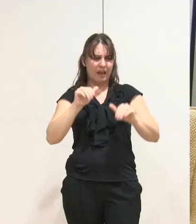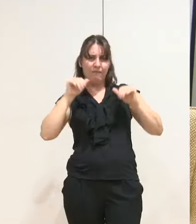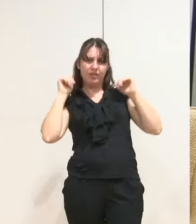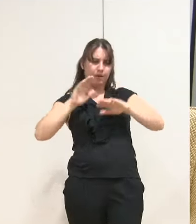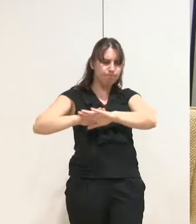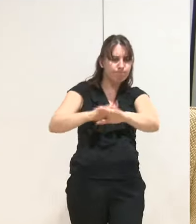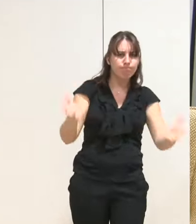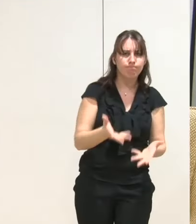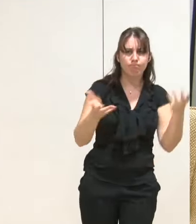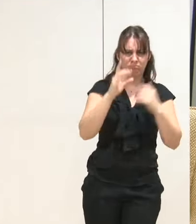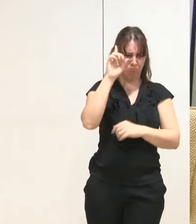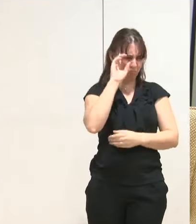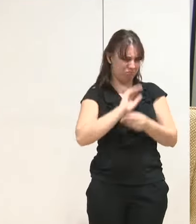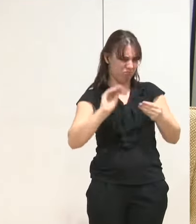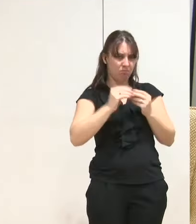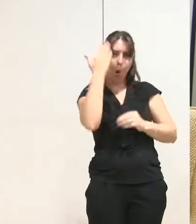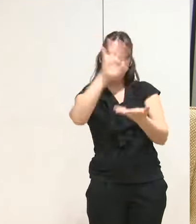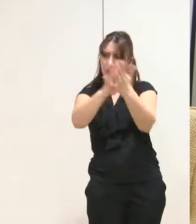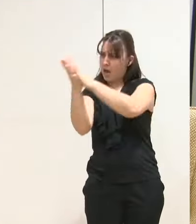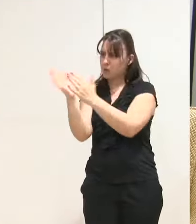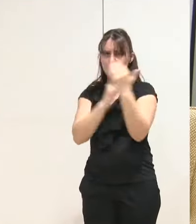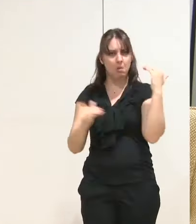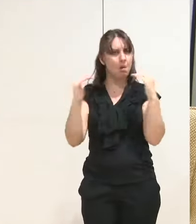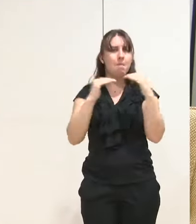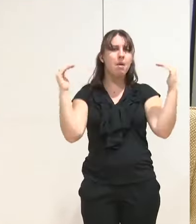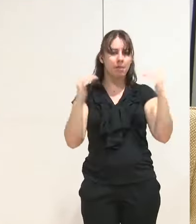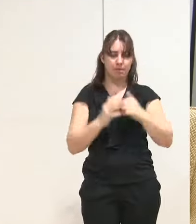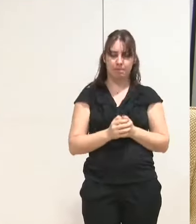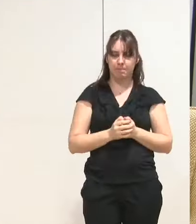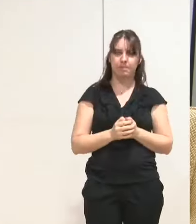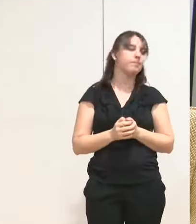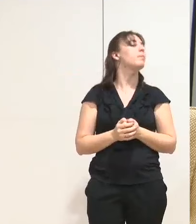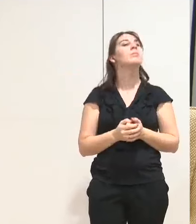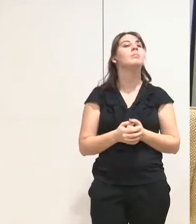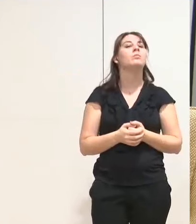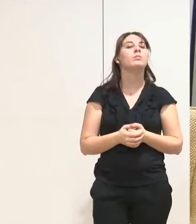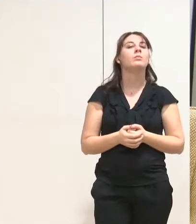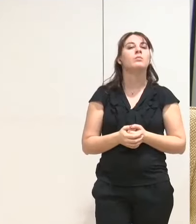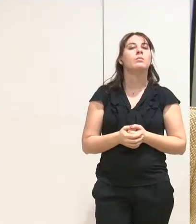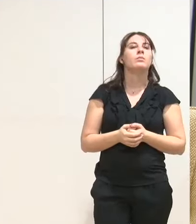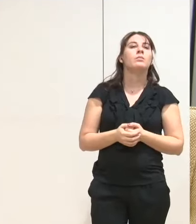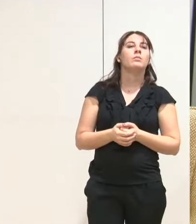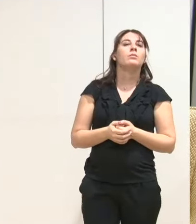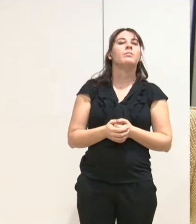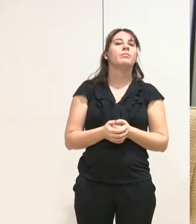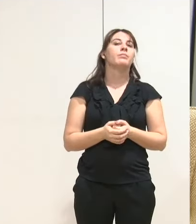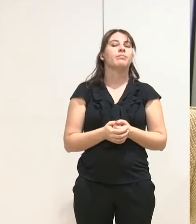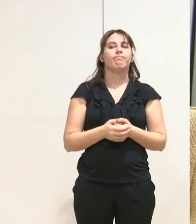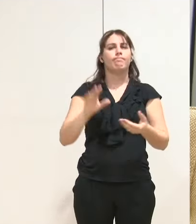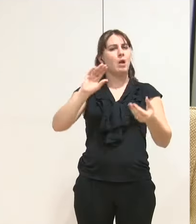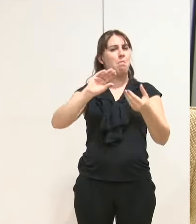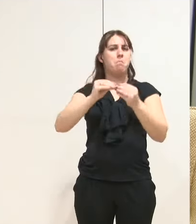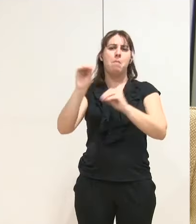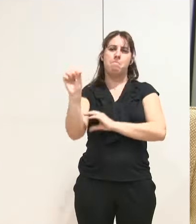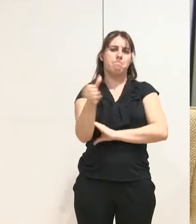d'autres associations sont sont dans dans le même cas dans cette délibération le principal problème à un are